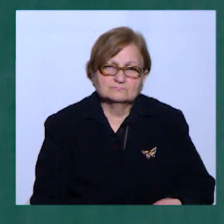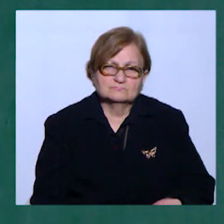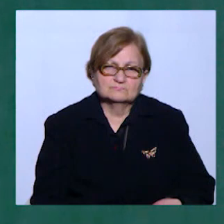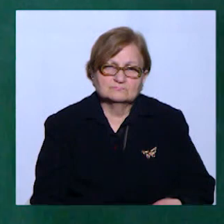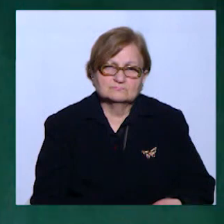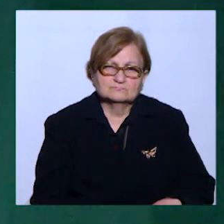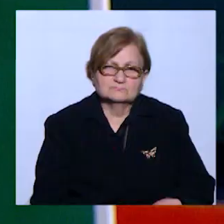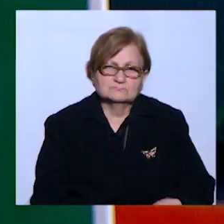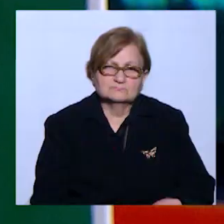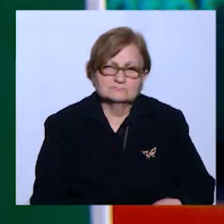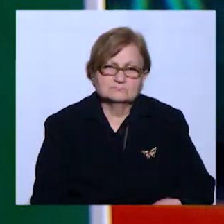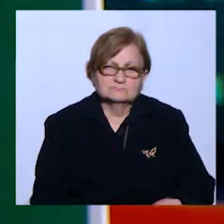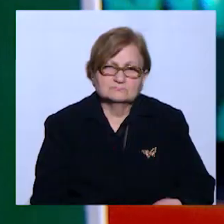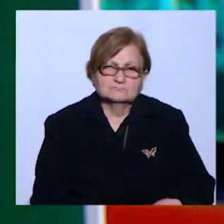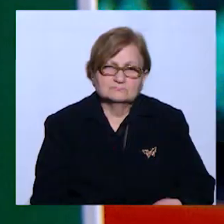19 10-დი.